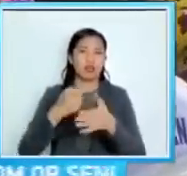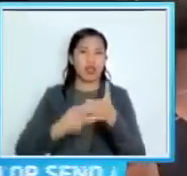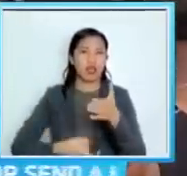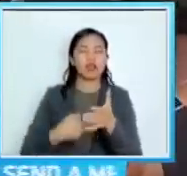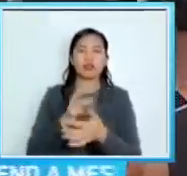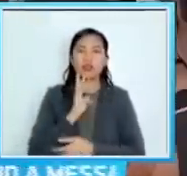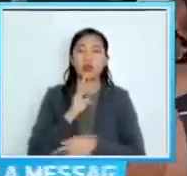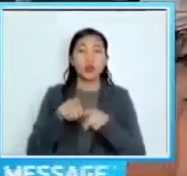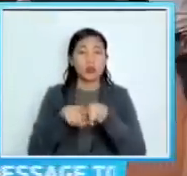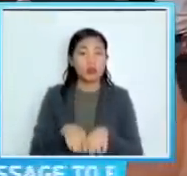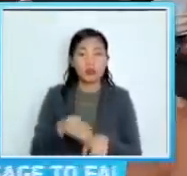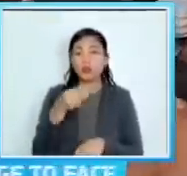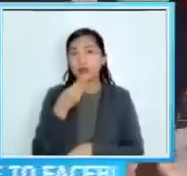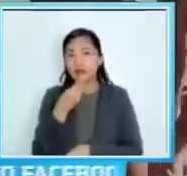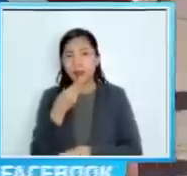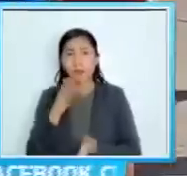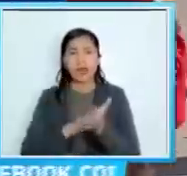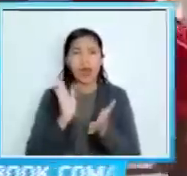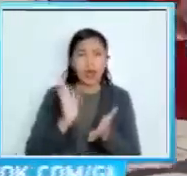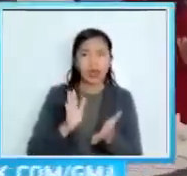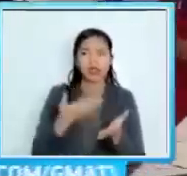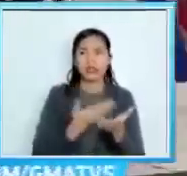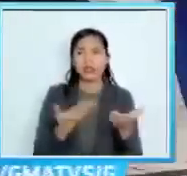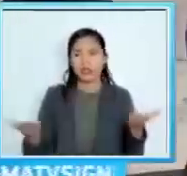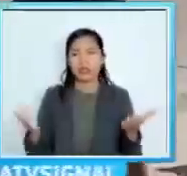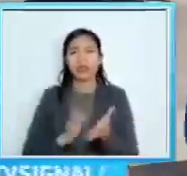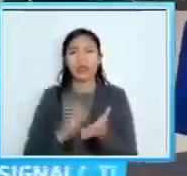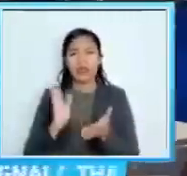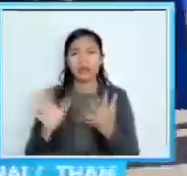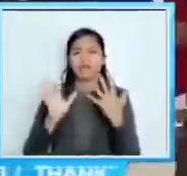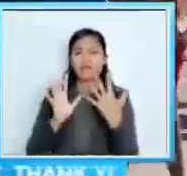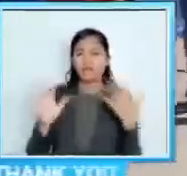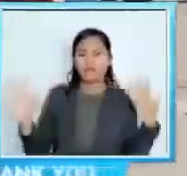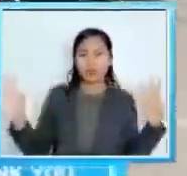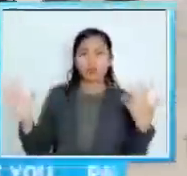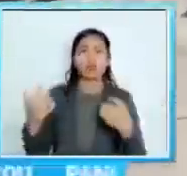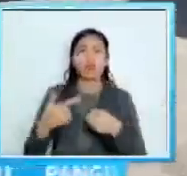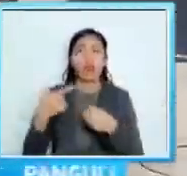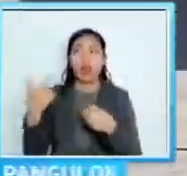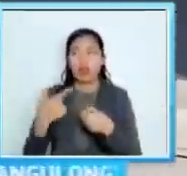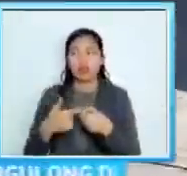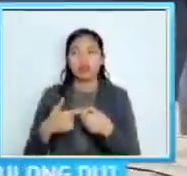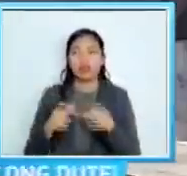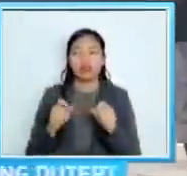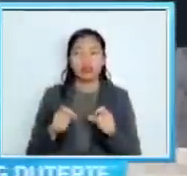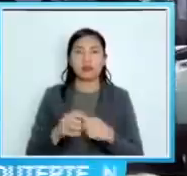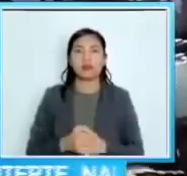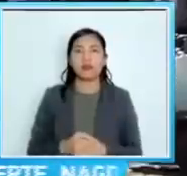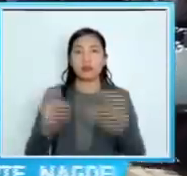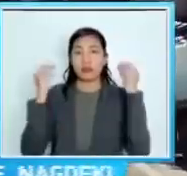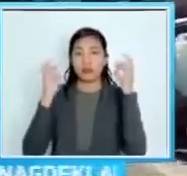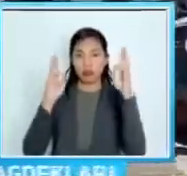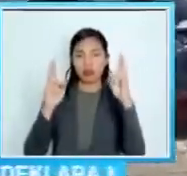ng pagkain at iba pa mga bilihin. Mahaba rin ang pila sa mga gasolinahan. Babala na Cebu City Mayor Michael Rama, ipasasara